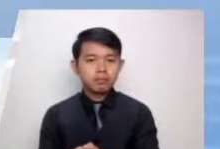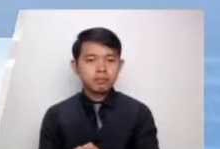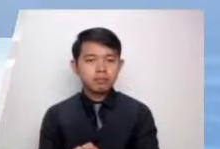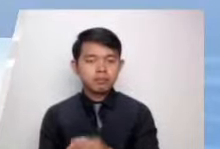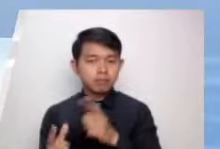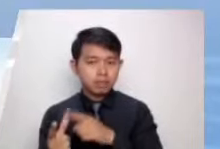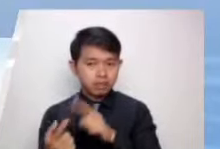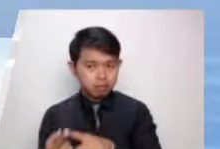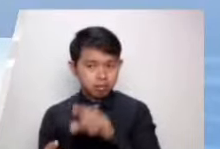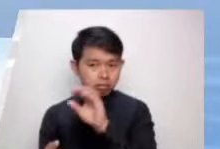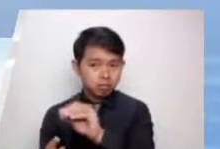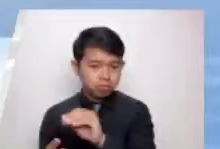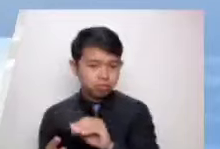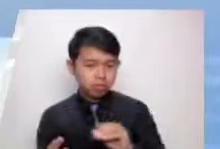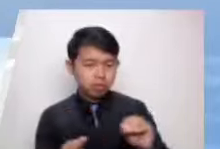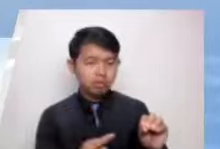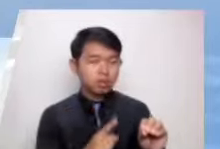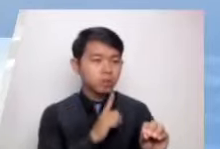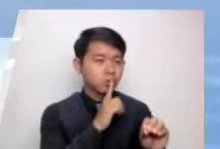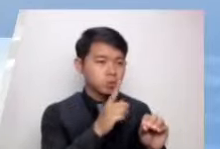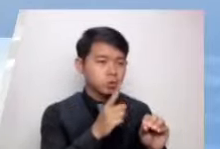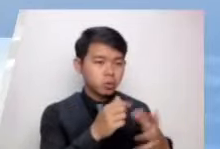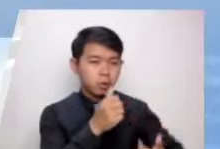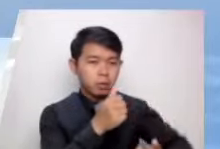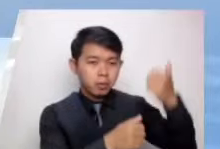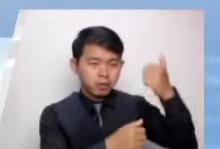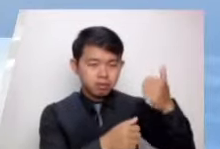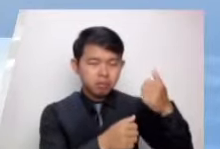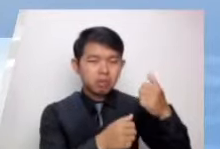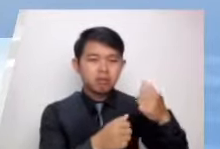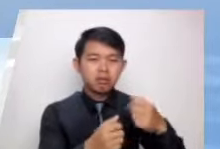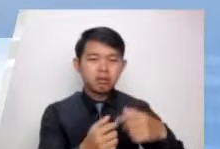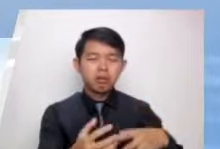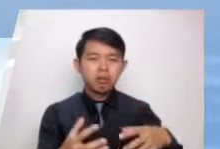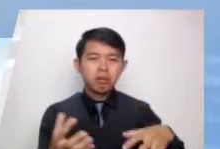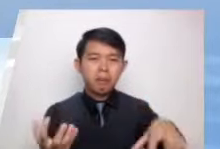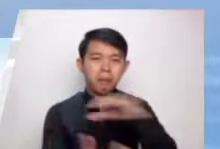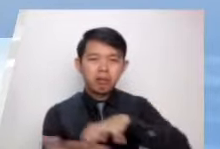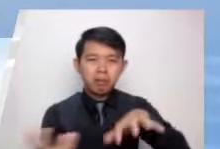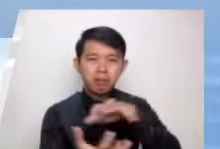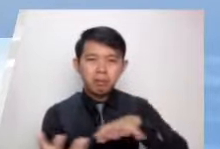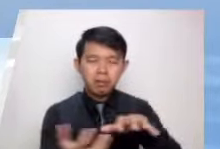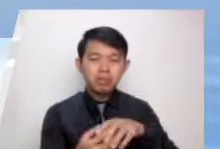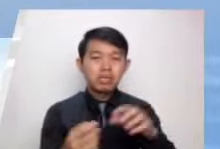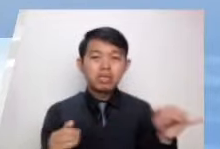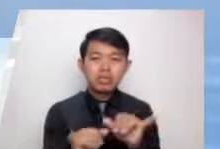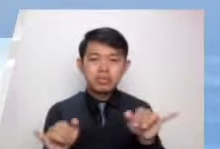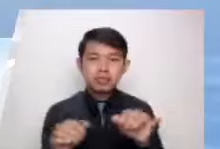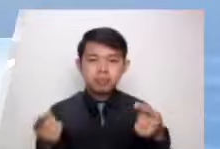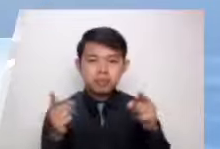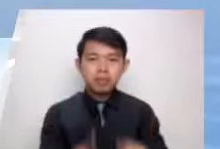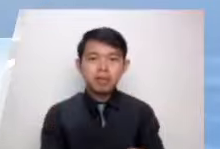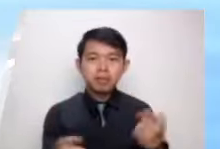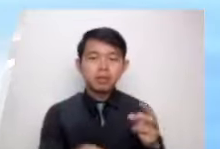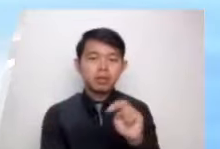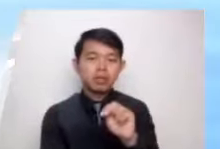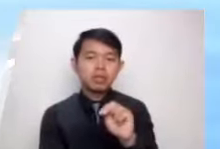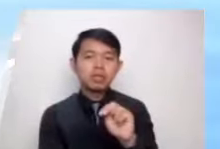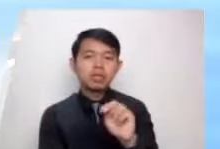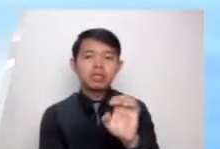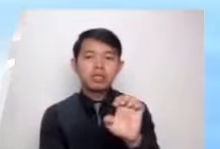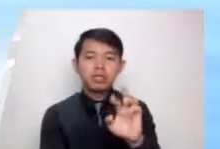yung talagang tunay na nanalo. Magkakagulo po yun, Sir Rafi. Nangyari na po yan sa Negros Oriental. Mm-hmm. Mapunta naman po tayo sa issue ng